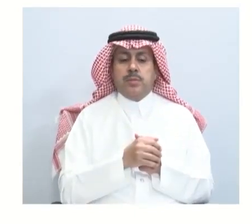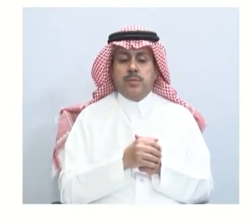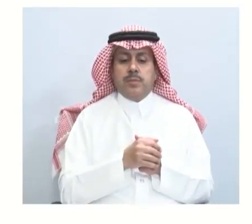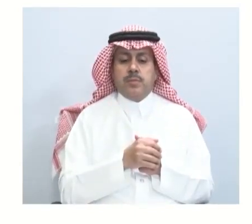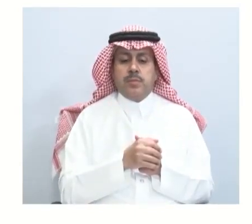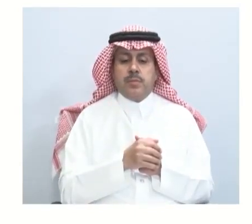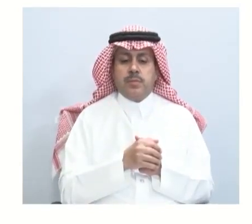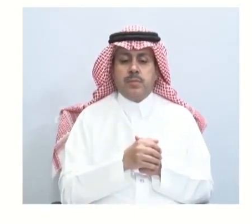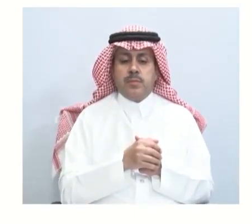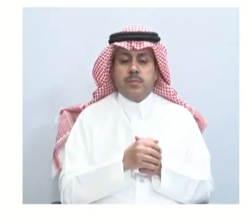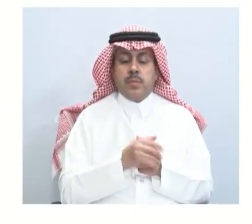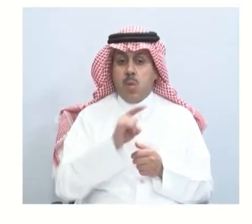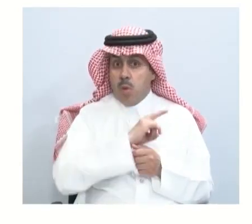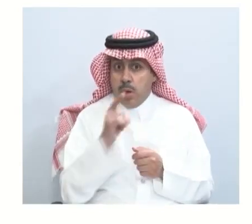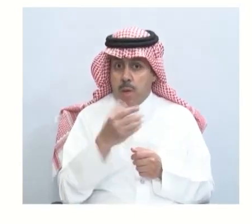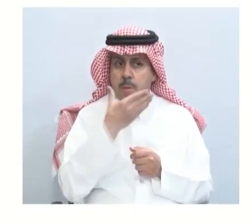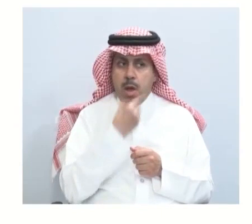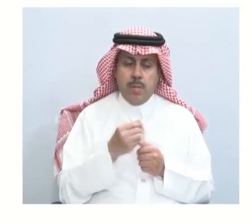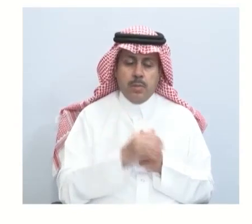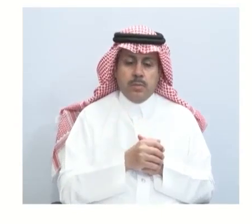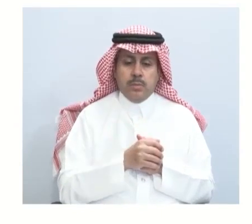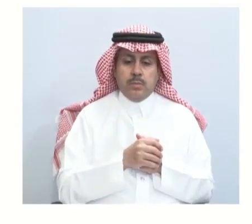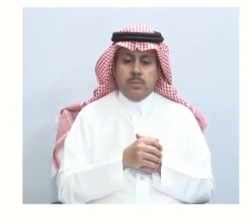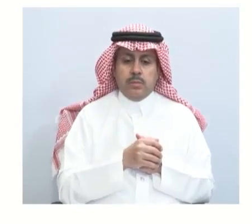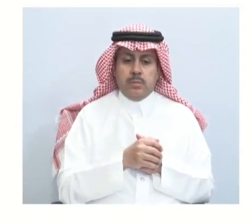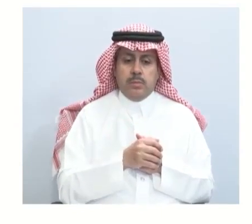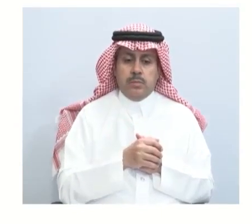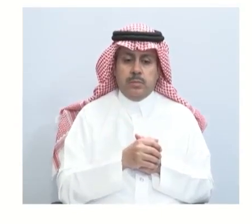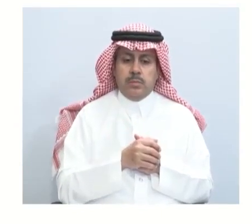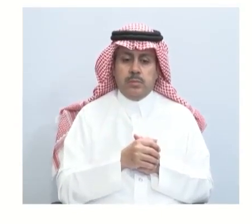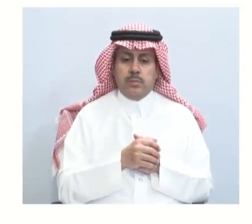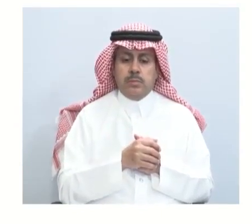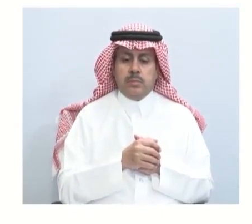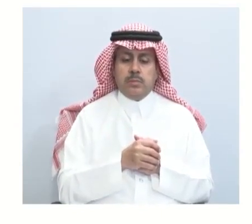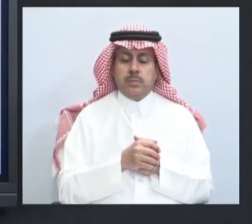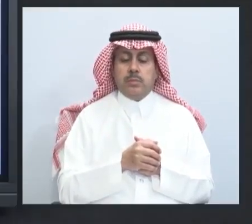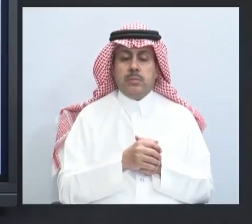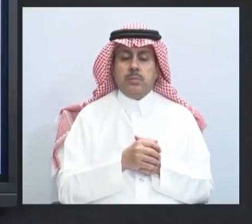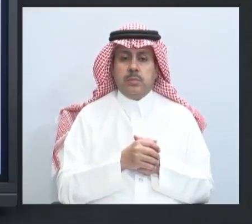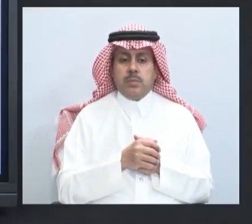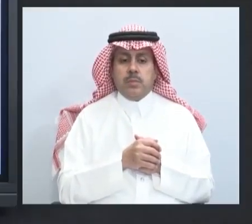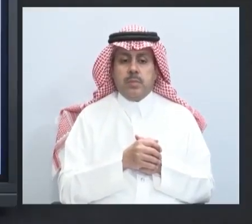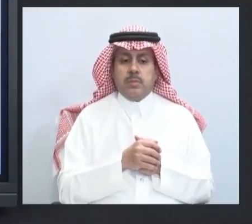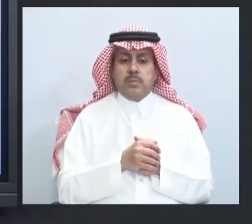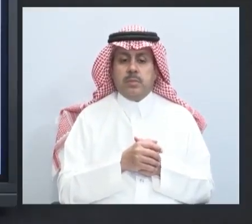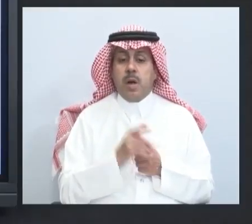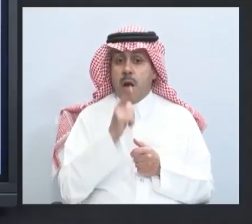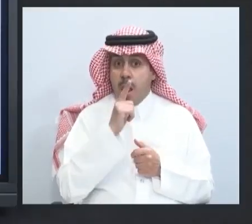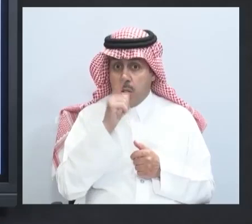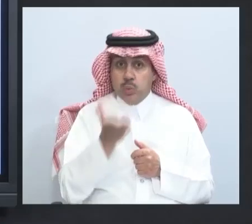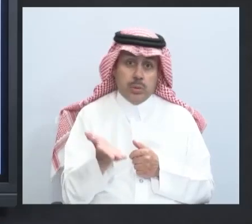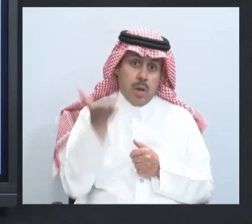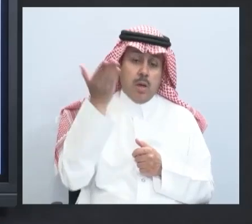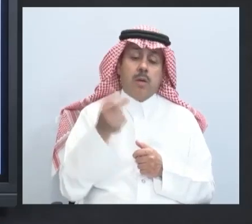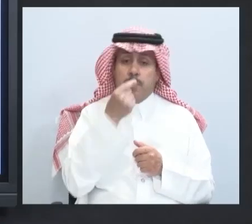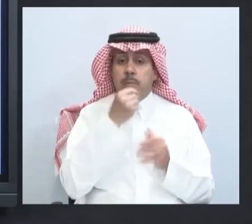الناس والنهي عن معايبهم هذا هو التجسس هذا الذي يراد به وماذا قال الله تعالى